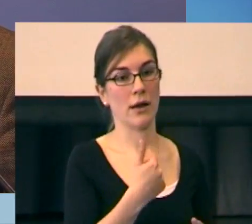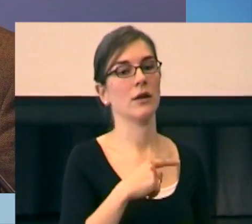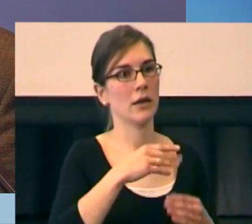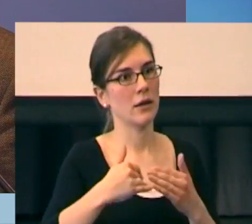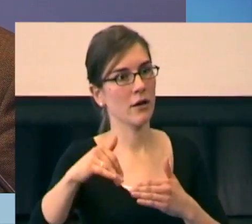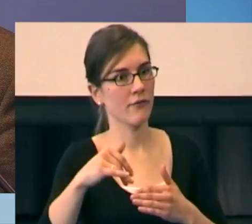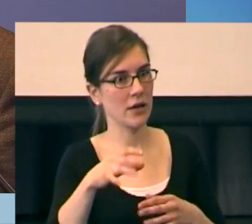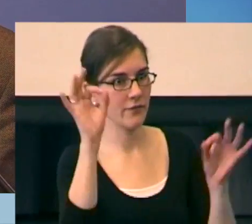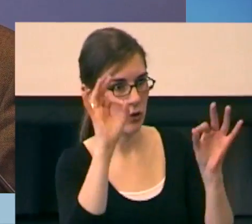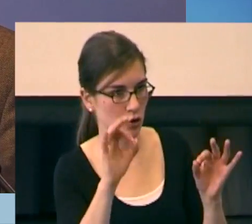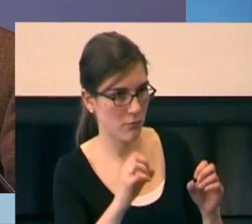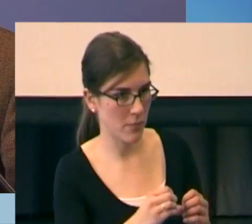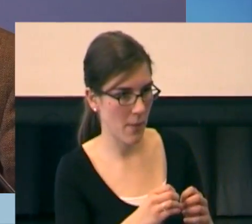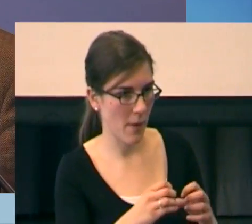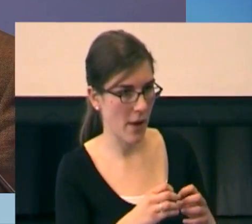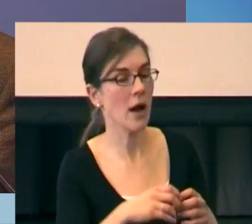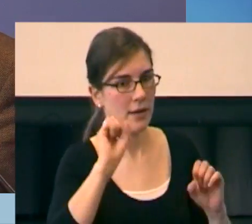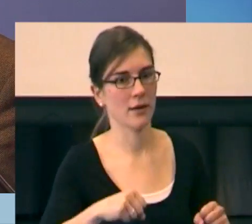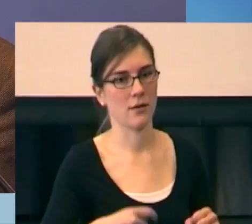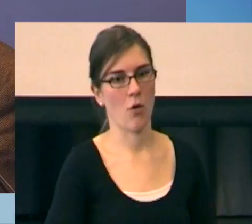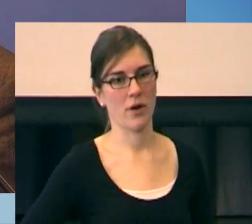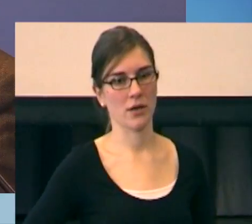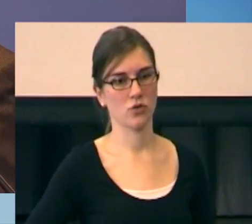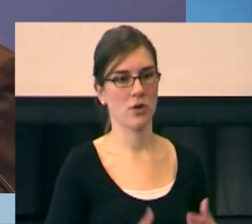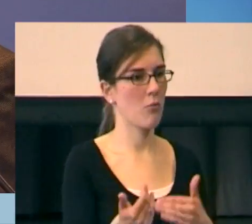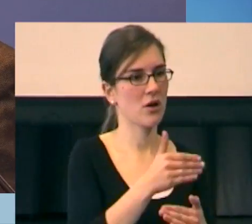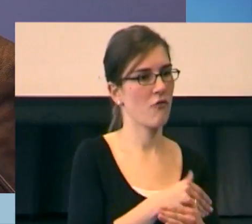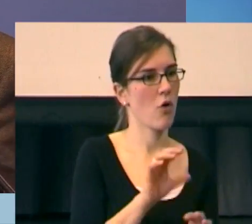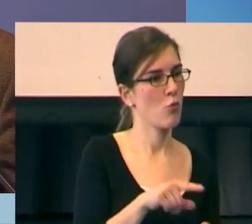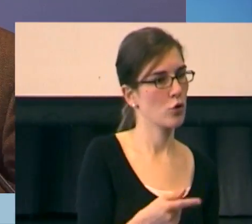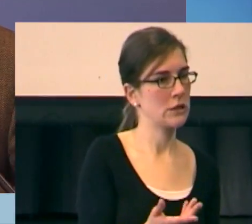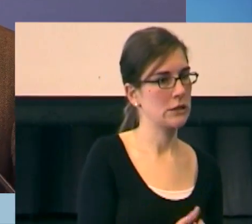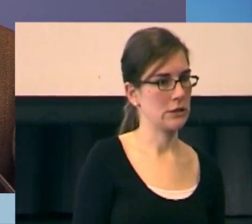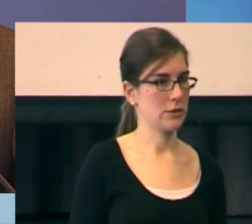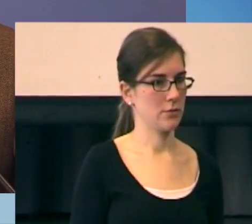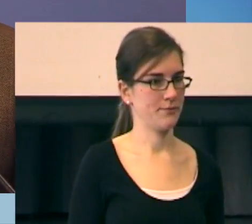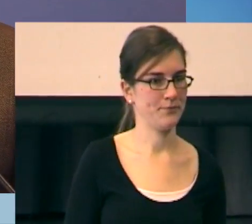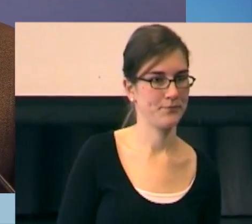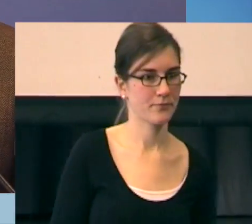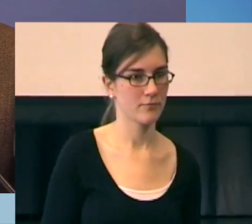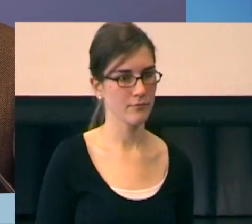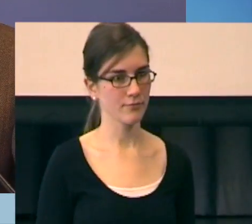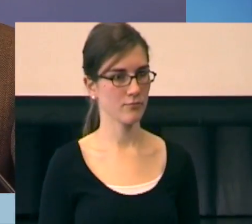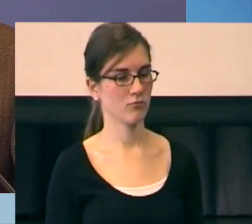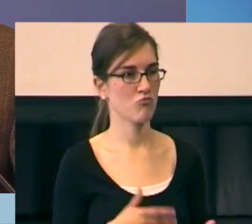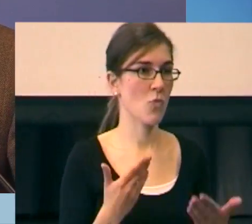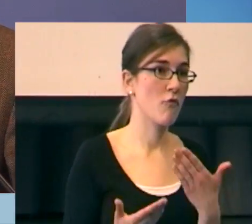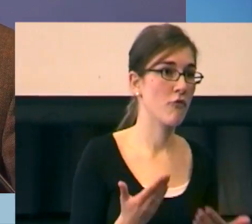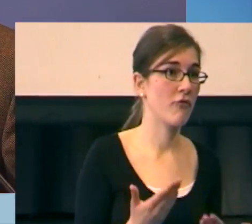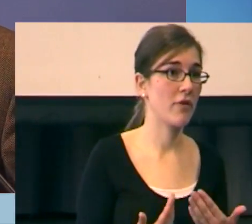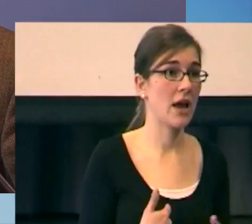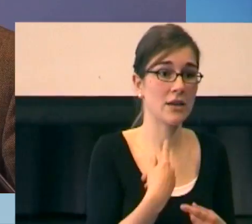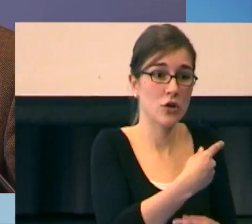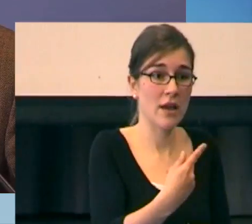Aber vielleicht können wir bei dir die Behandlung deines Prostatakrebses noch um ein paar Jahre hinaus zögern. Vielleicht sogar